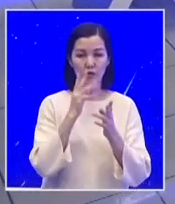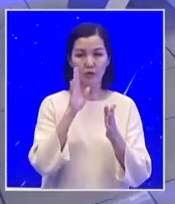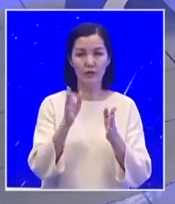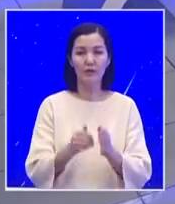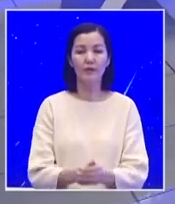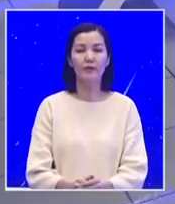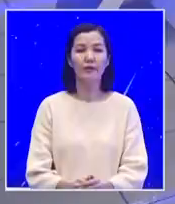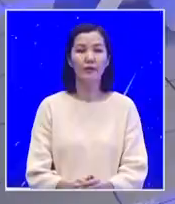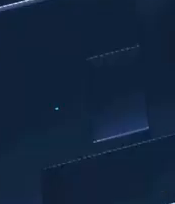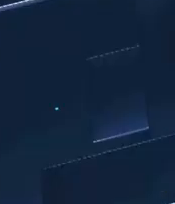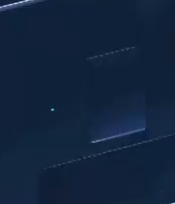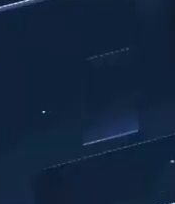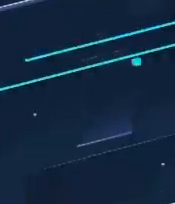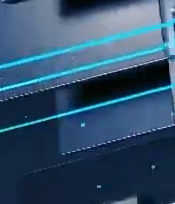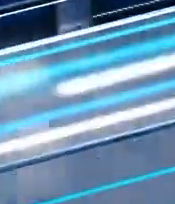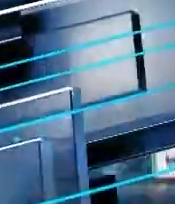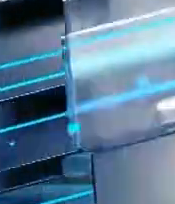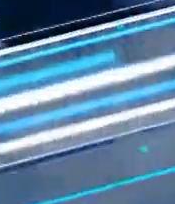көретіндеріңіз.